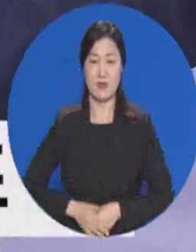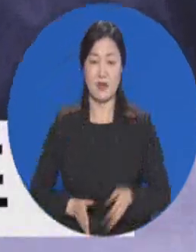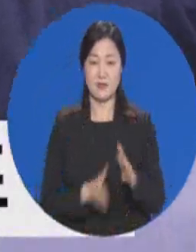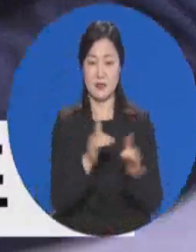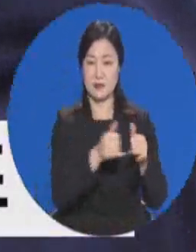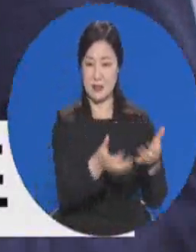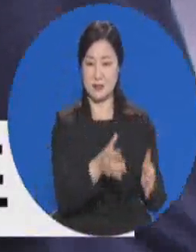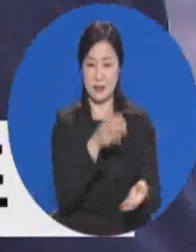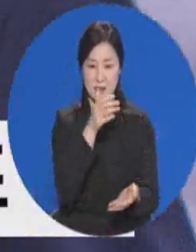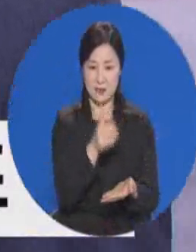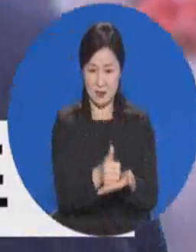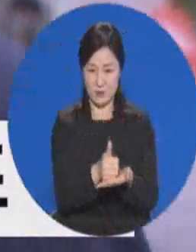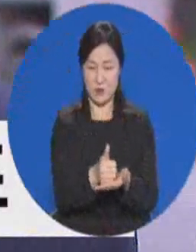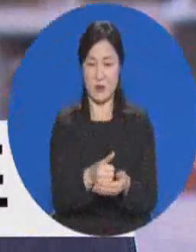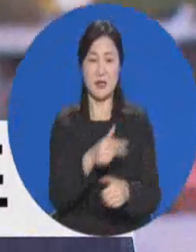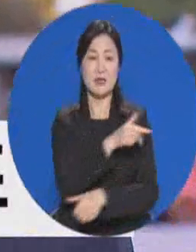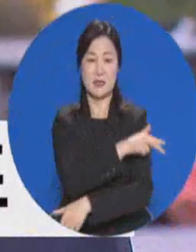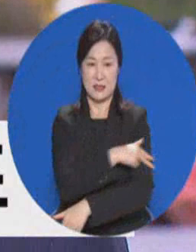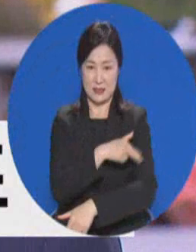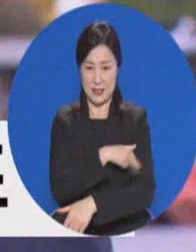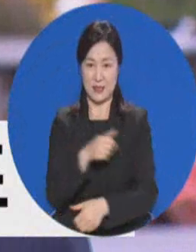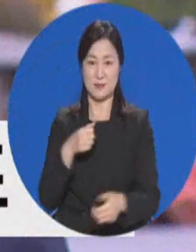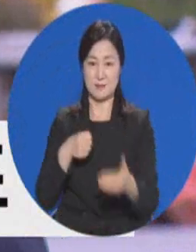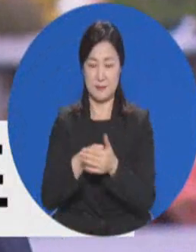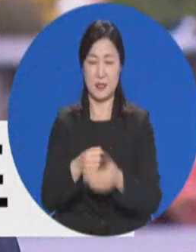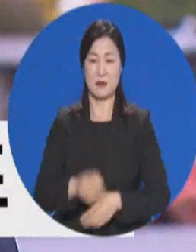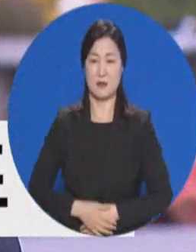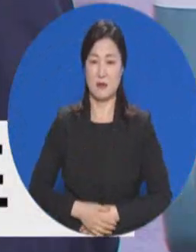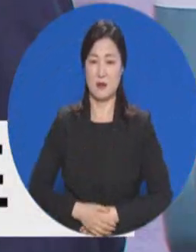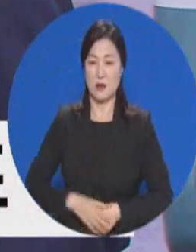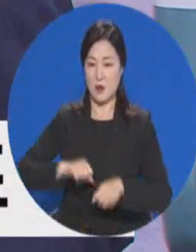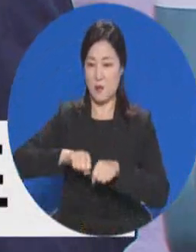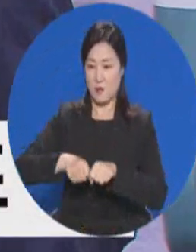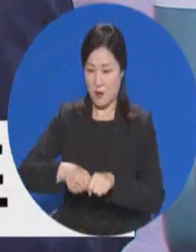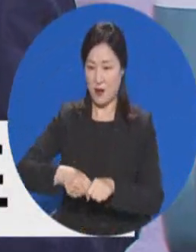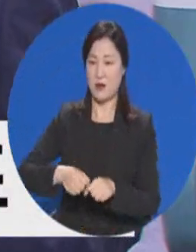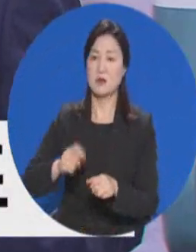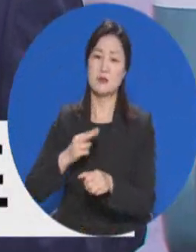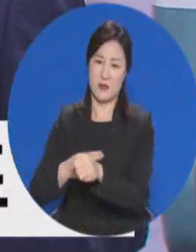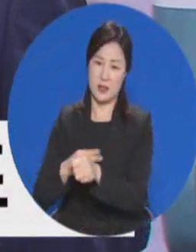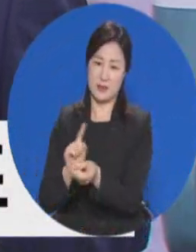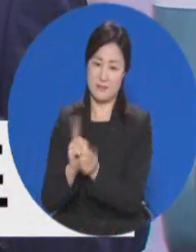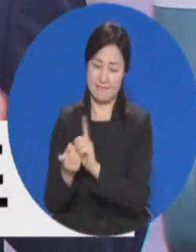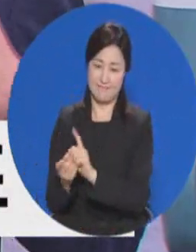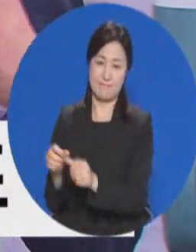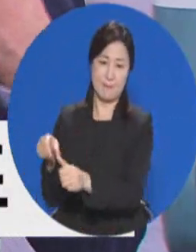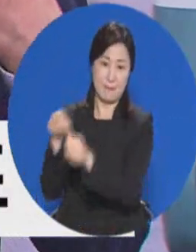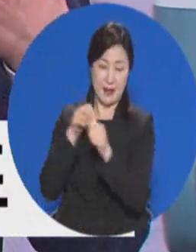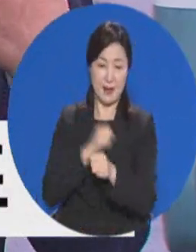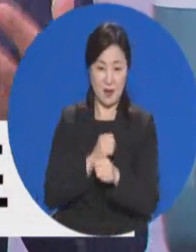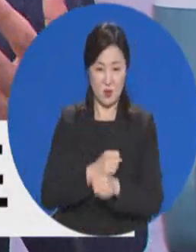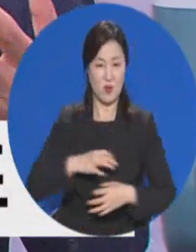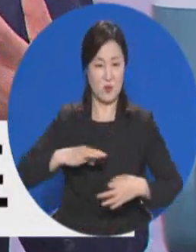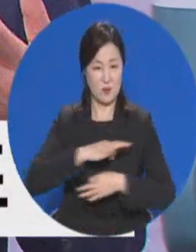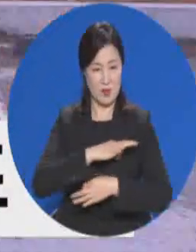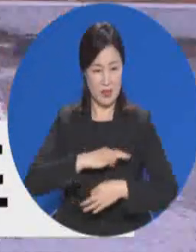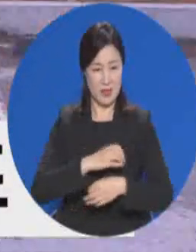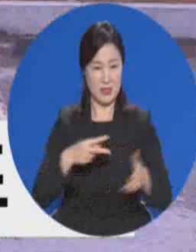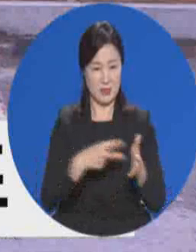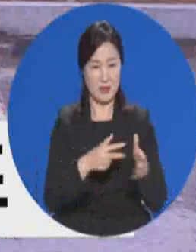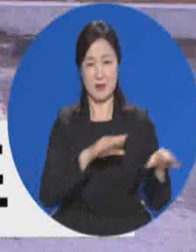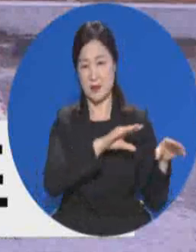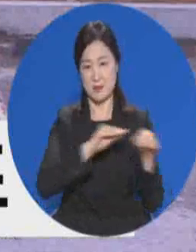시민단체 대표를 이사장으로 선출하고 징계 교수를 총장 직무대행으로 선임해 비리사학재단과의 관계 단절,